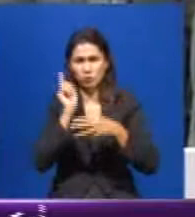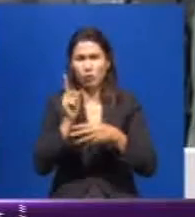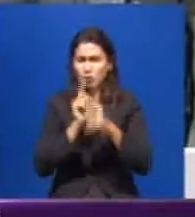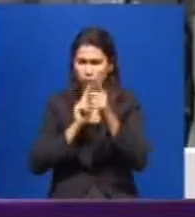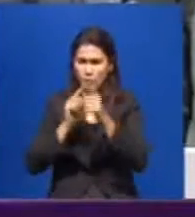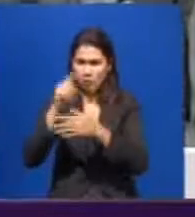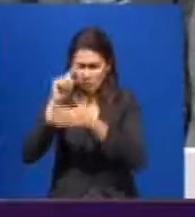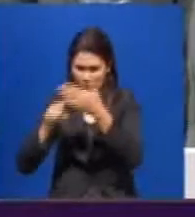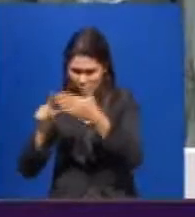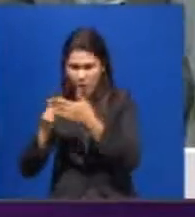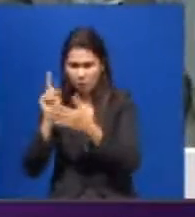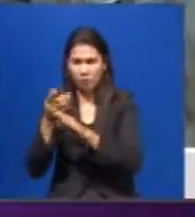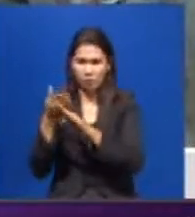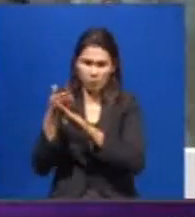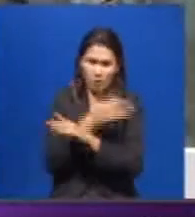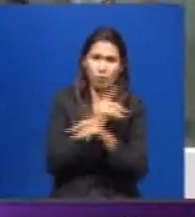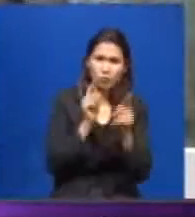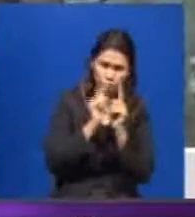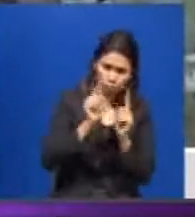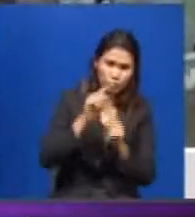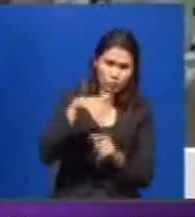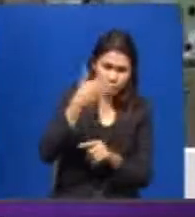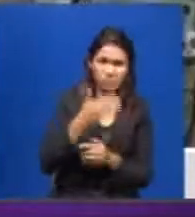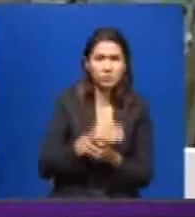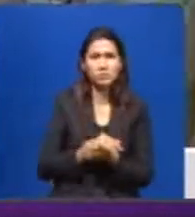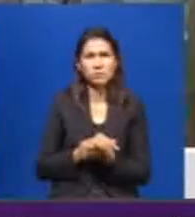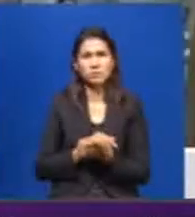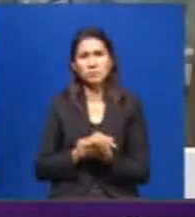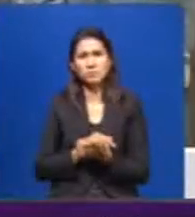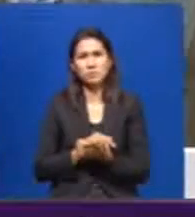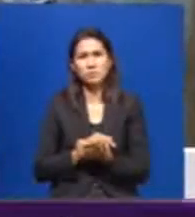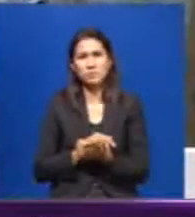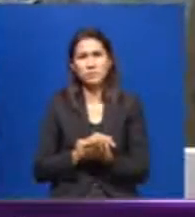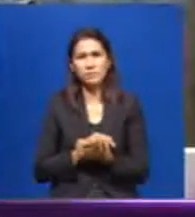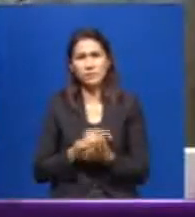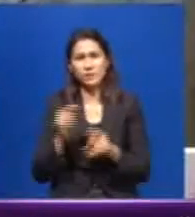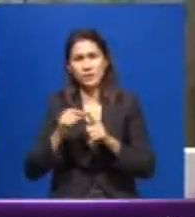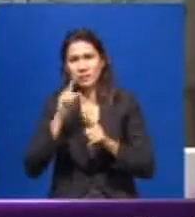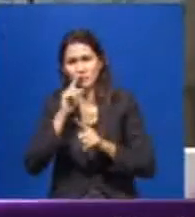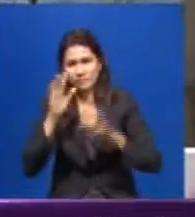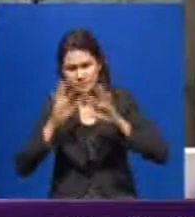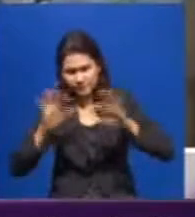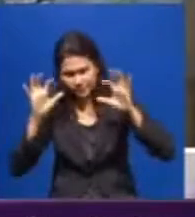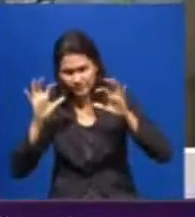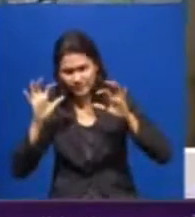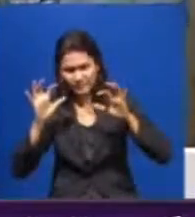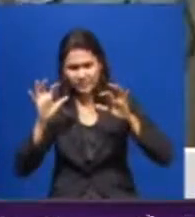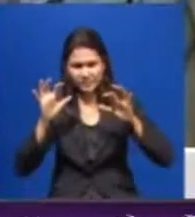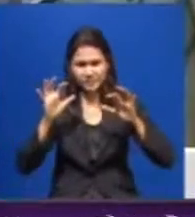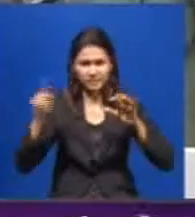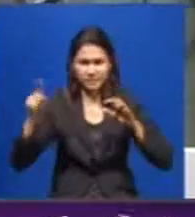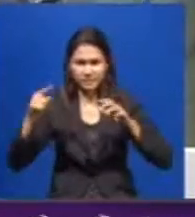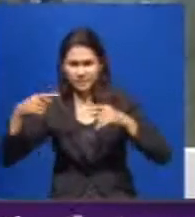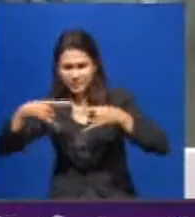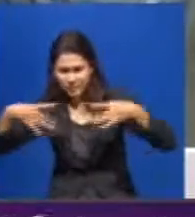ร์กันก่อนถูกไหมแล้วเลือกตั้งมาจะแยกกันเป็นฝ่ายค้านฝ่ายรัฐบาลก็ตีกันอีกใช่ไหมครับจะรว